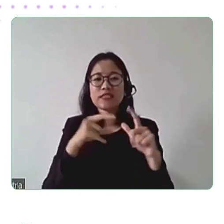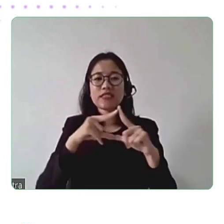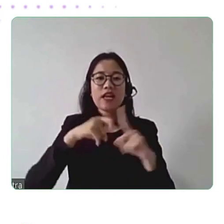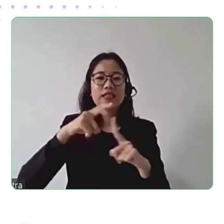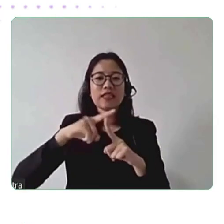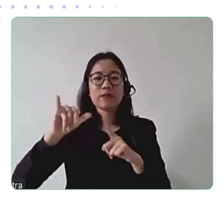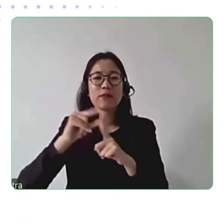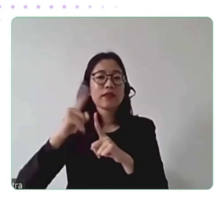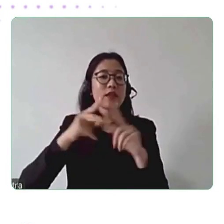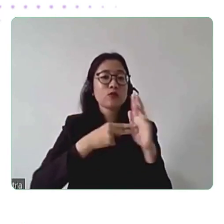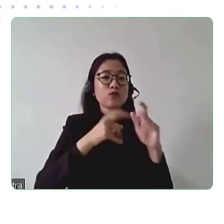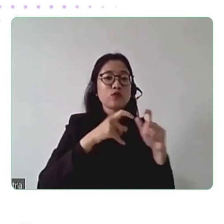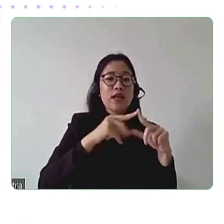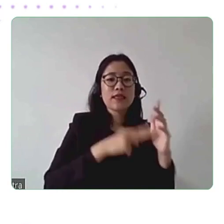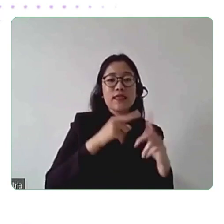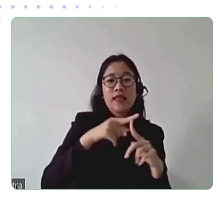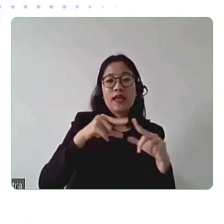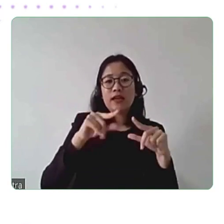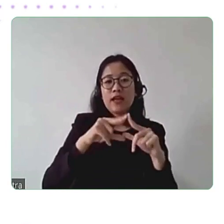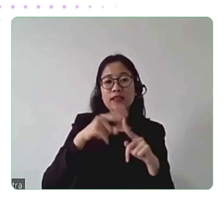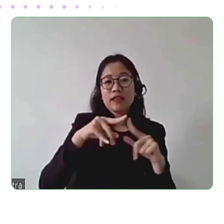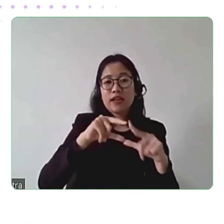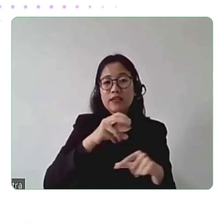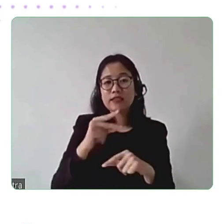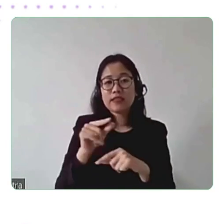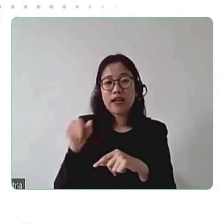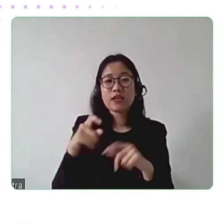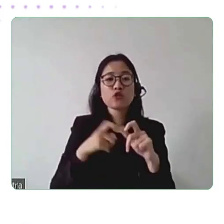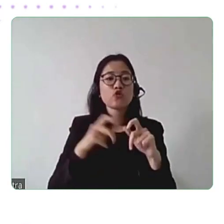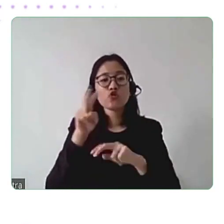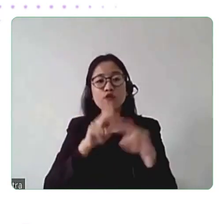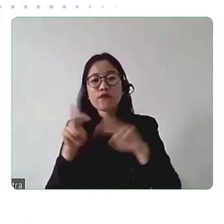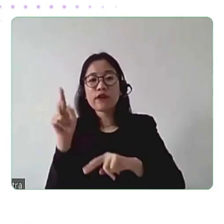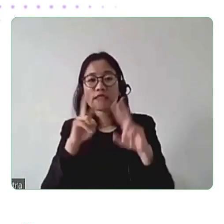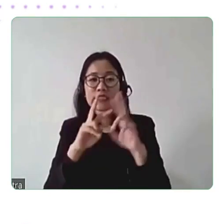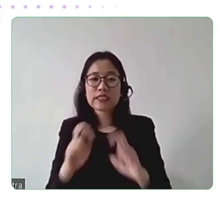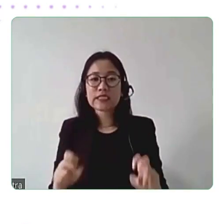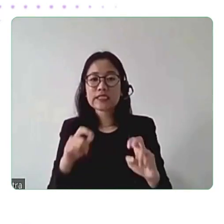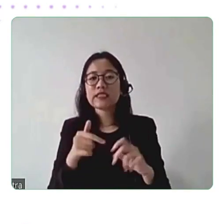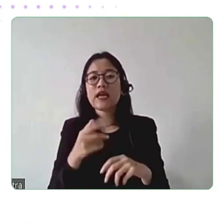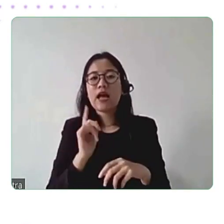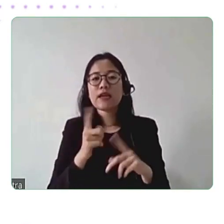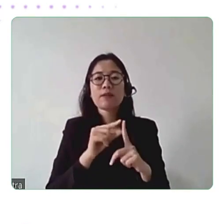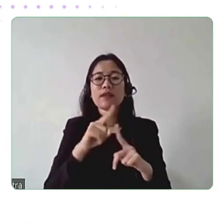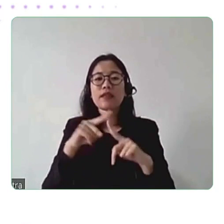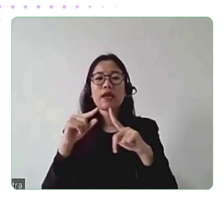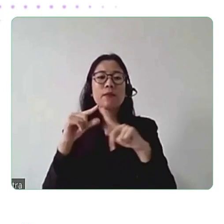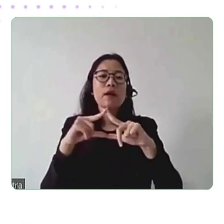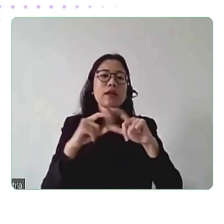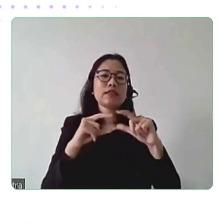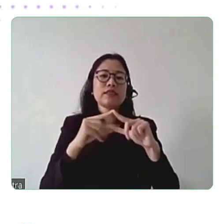Tracer, PT Indra Karya Persero Survey and Investigation Division, PT Pasaman Petro